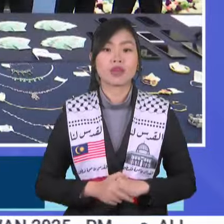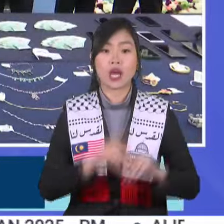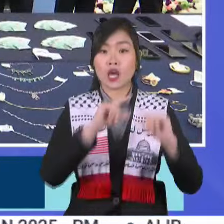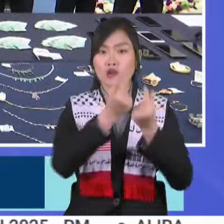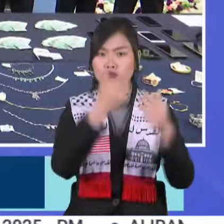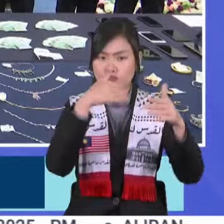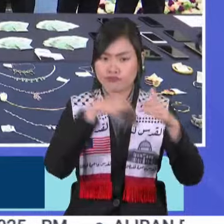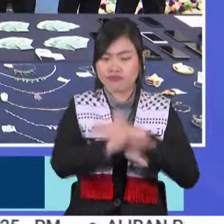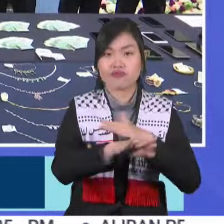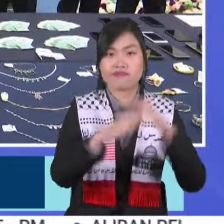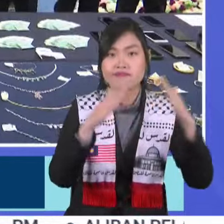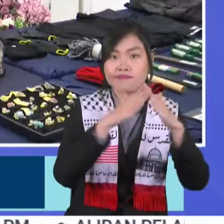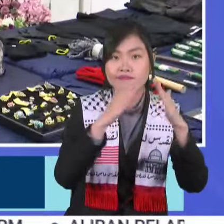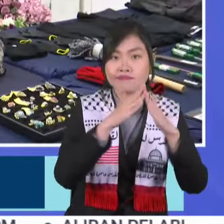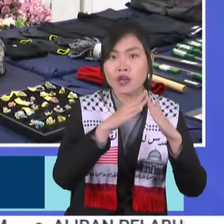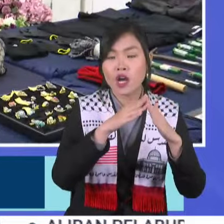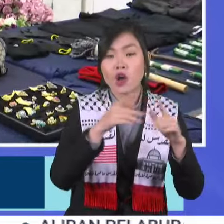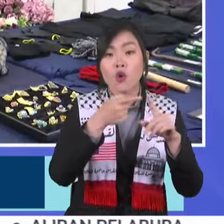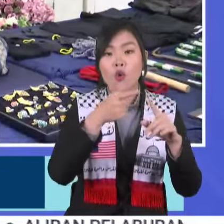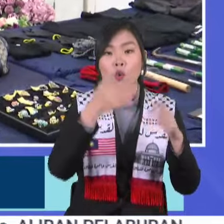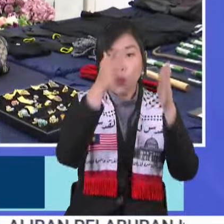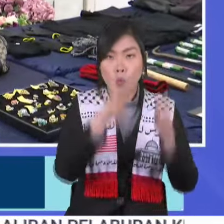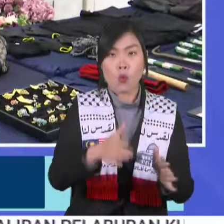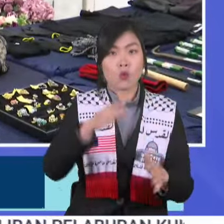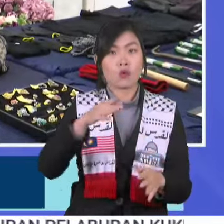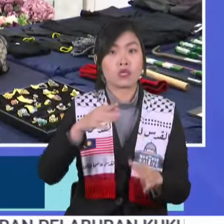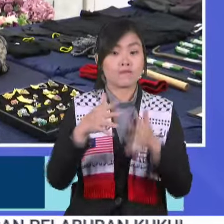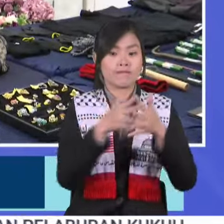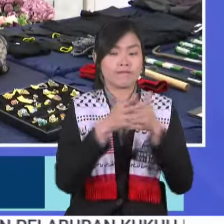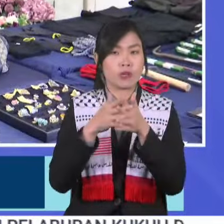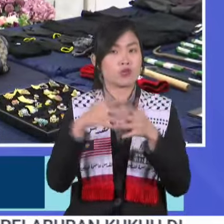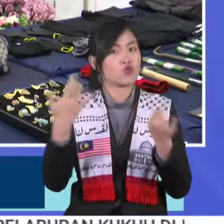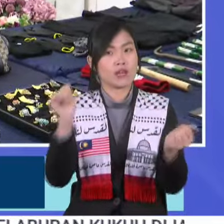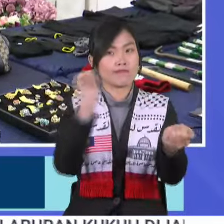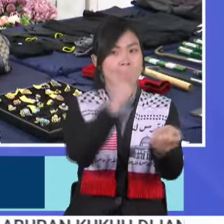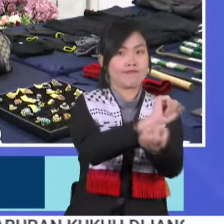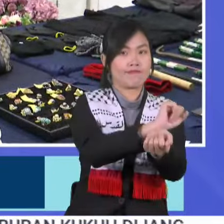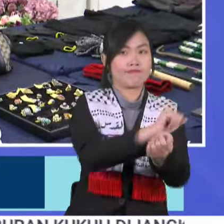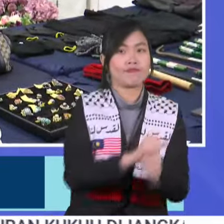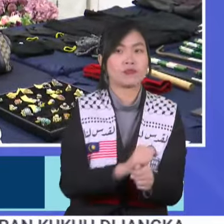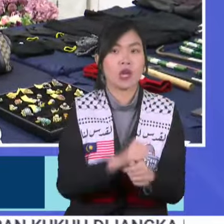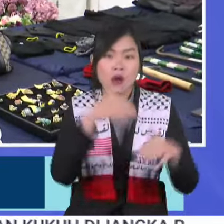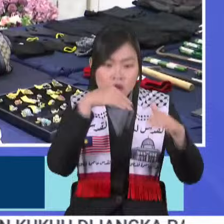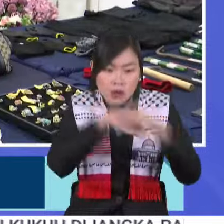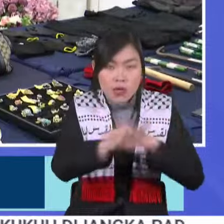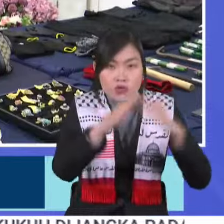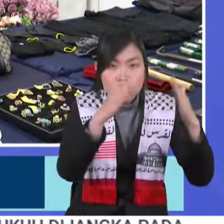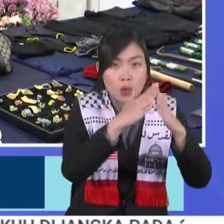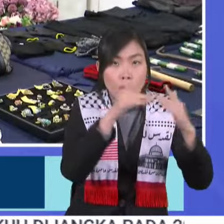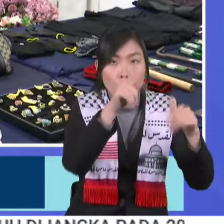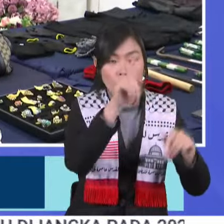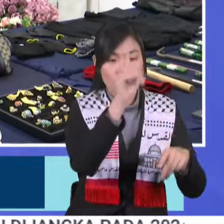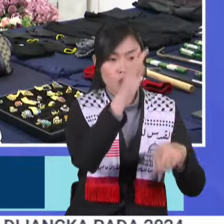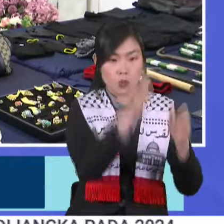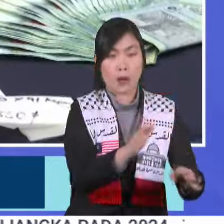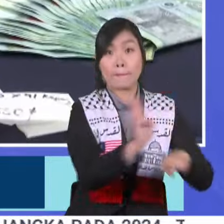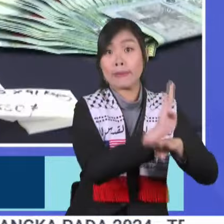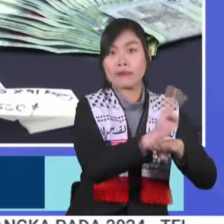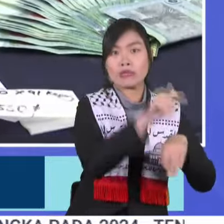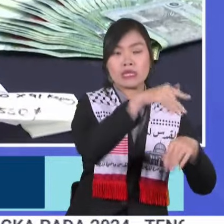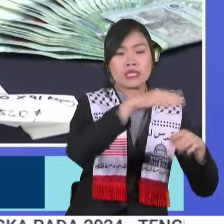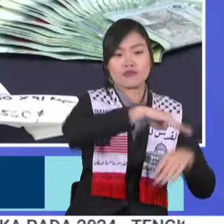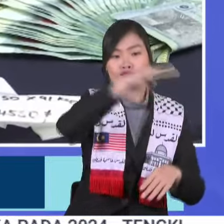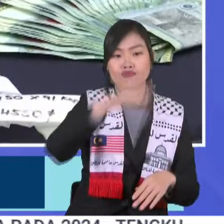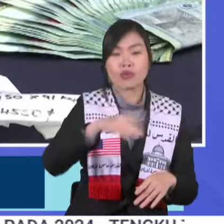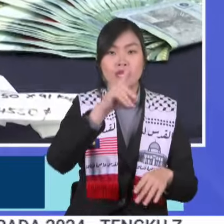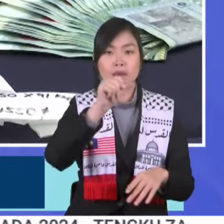Sementara itu, geng pecah rumah didalangi warga Amerika Latin diberkas. Suspek memecah masuk kediaman seorang ahli perniagaan di Bukit